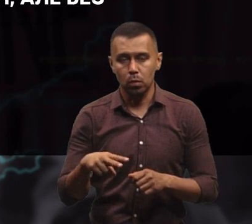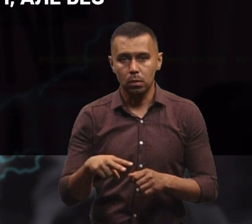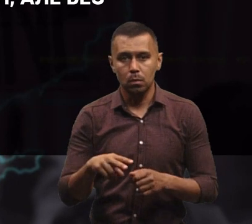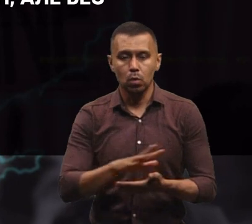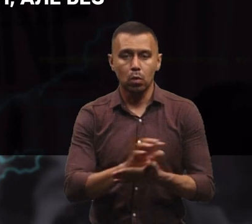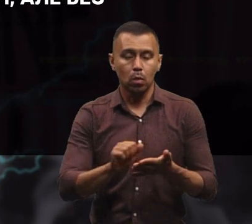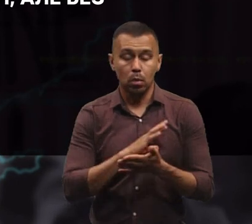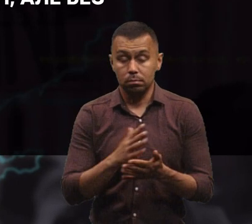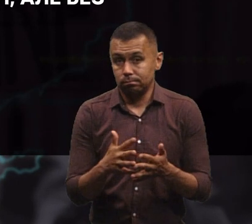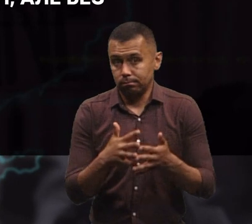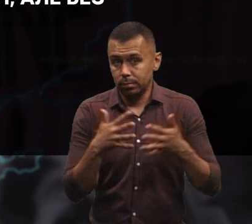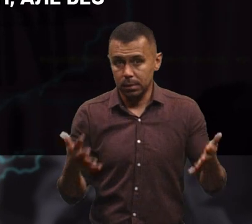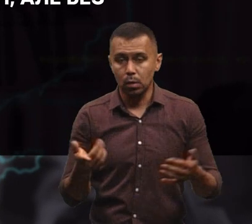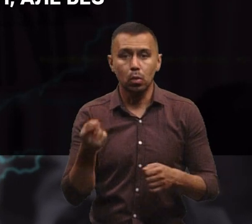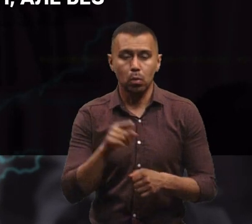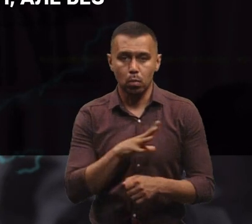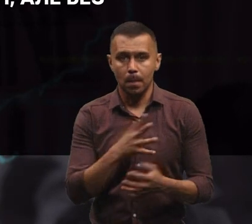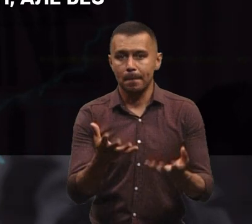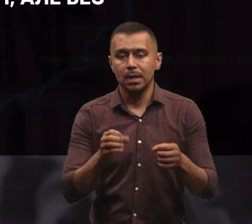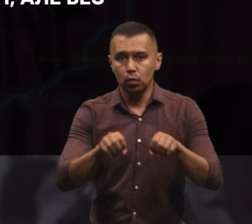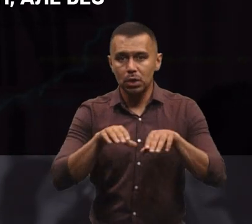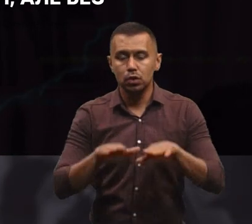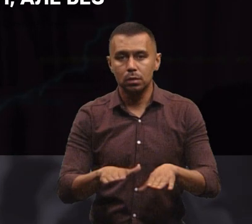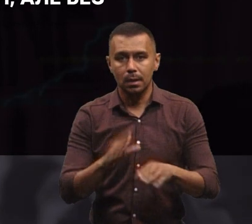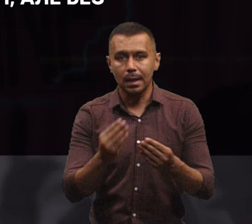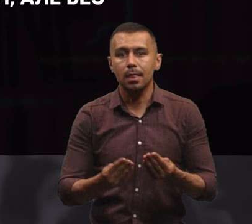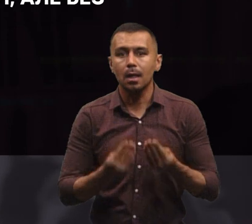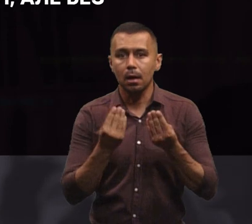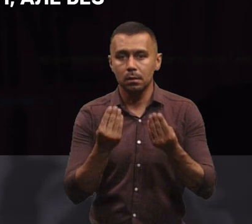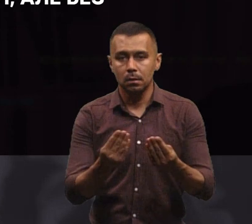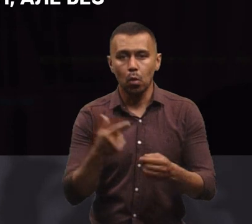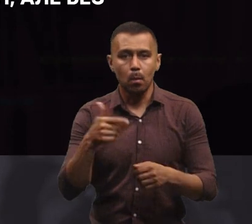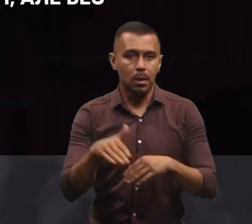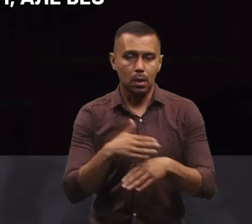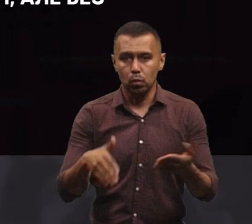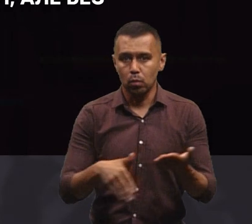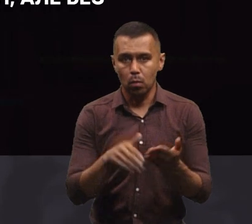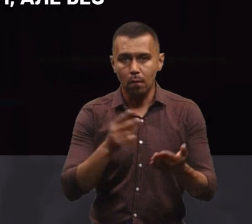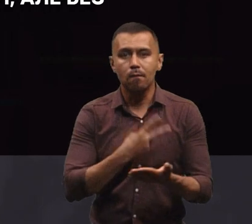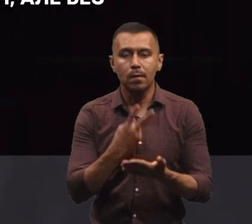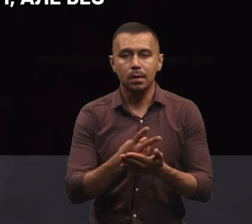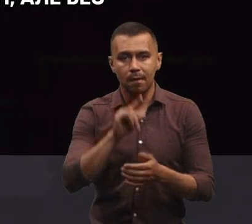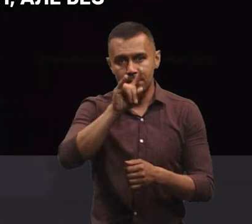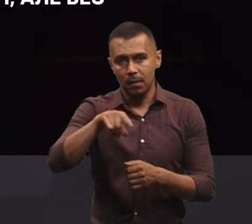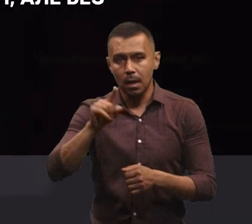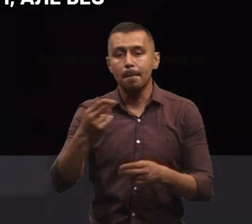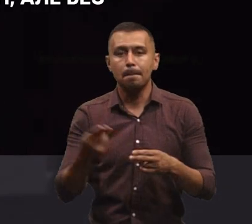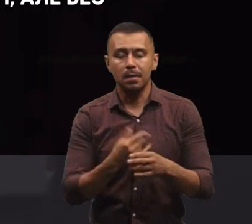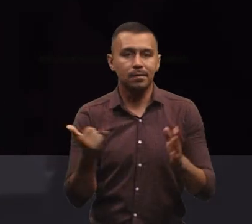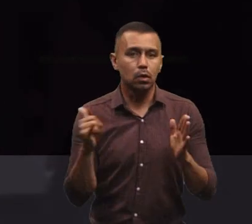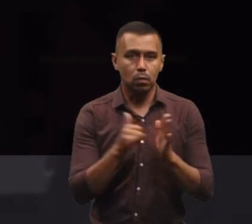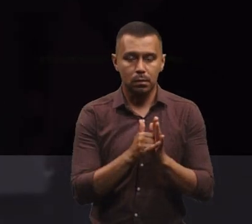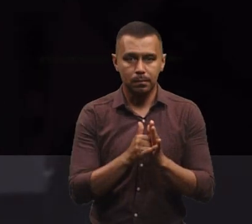були значно більші, тому було прийнято рішення надати гуманітарну допомогу у вигляді вікон, але без